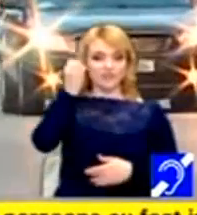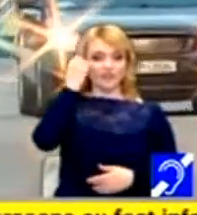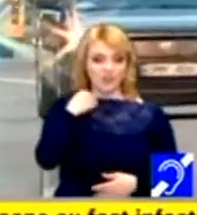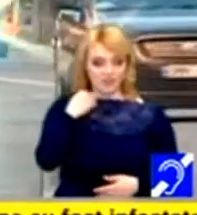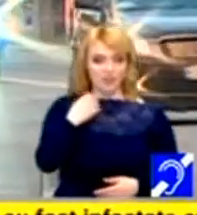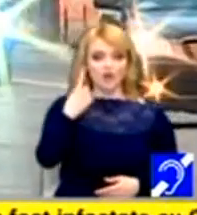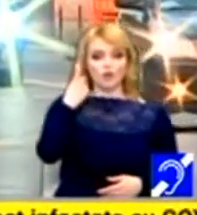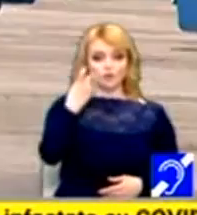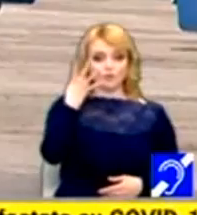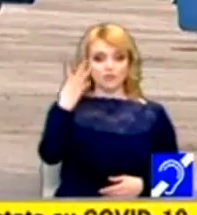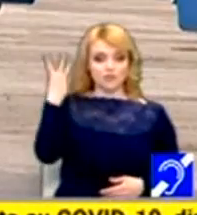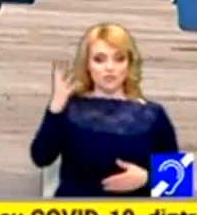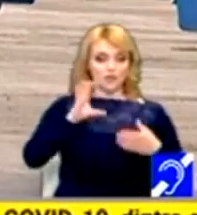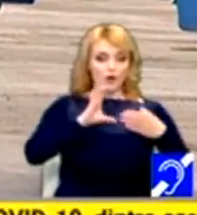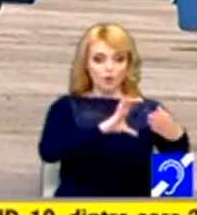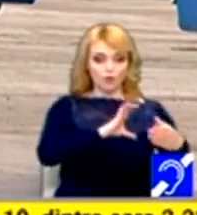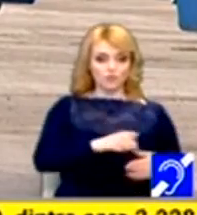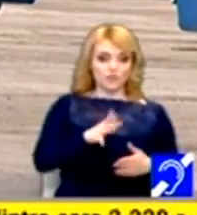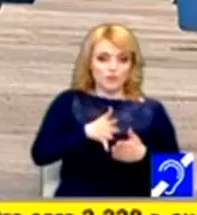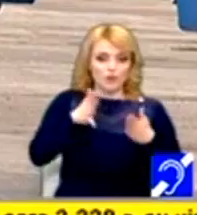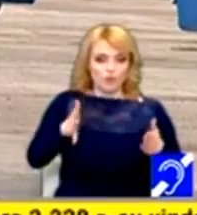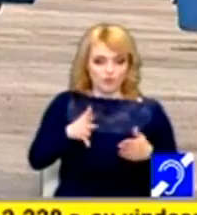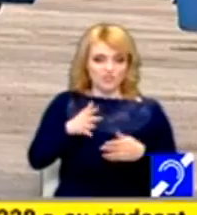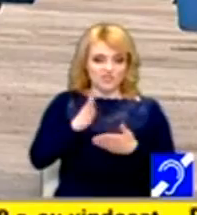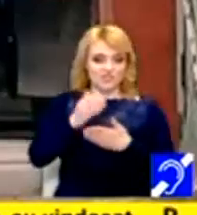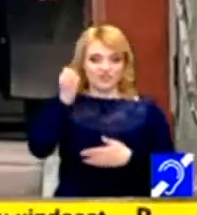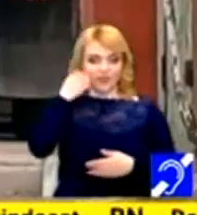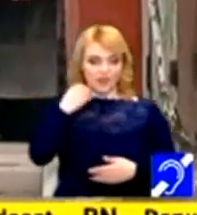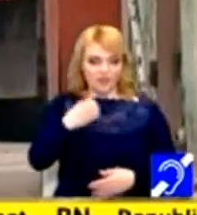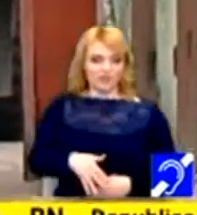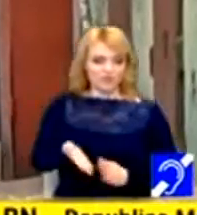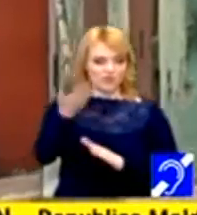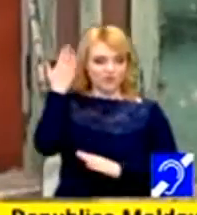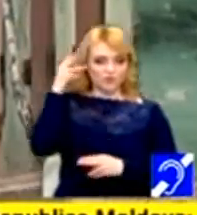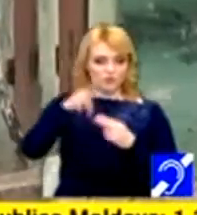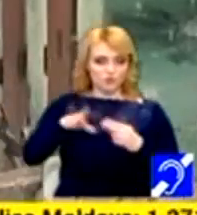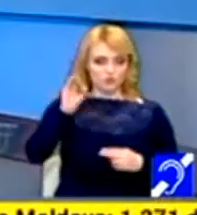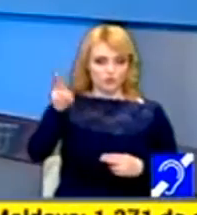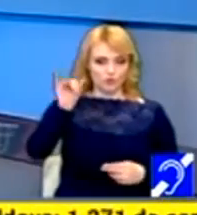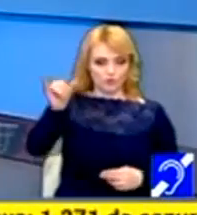și 143 de autobuze, cele mai multe cu termenul de exploatare depășit.